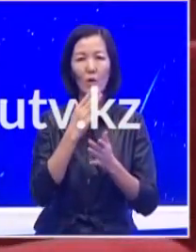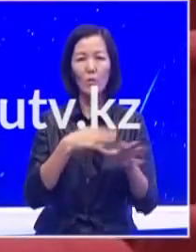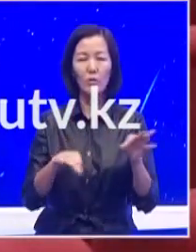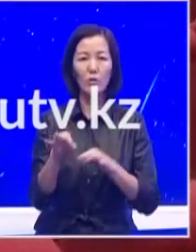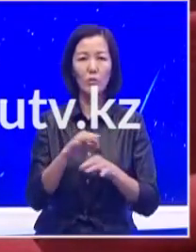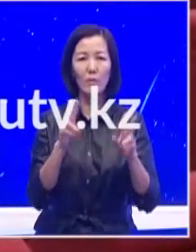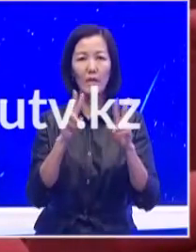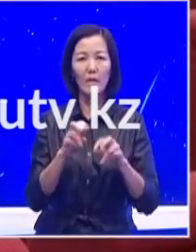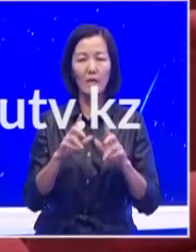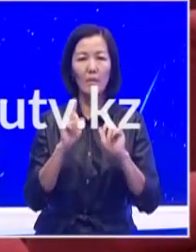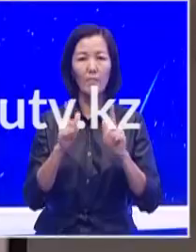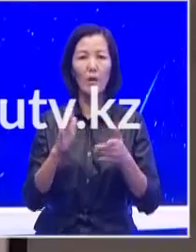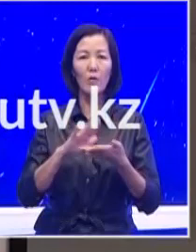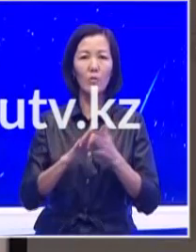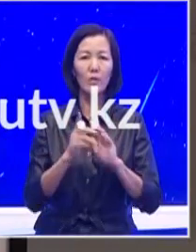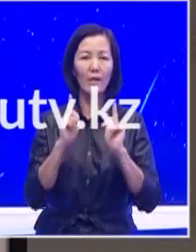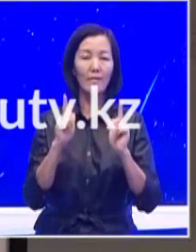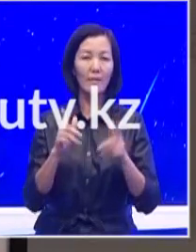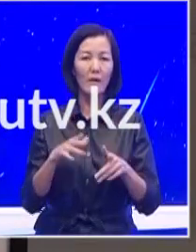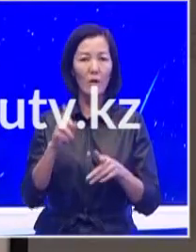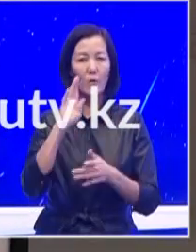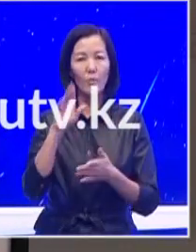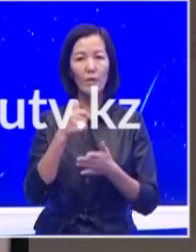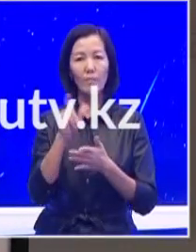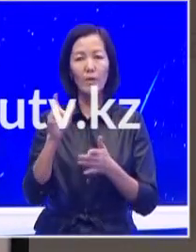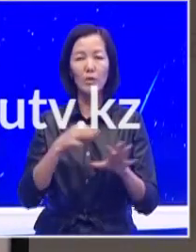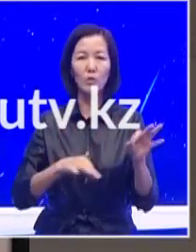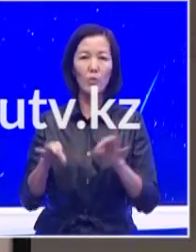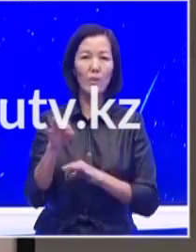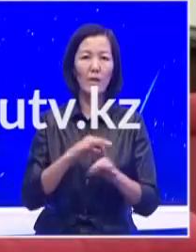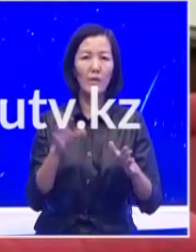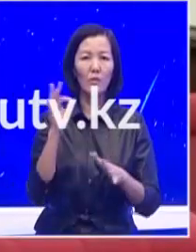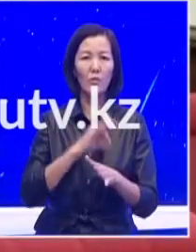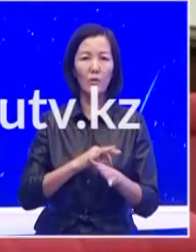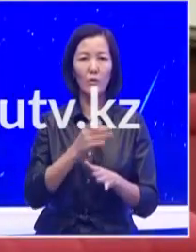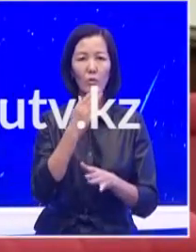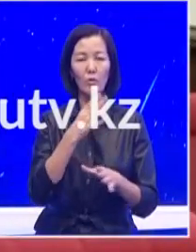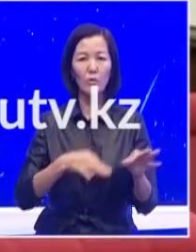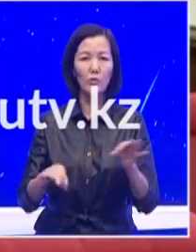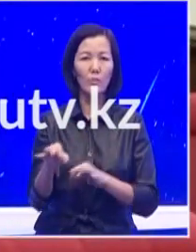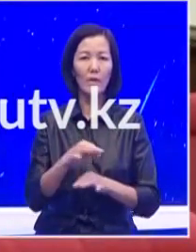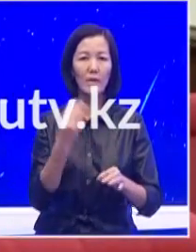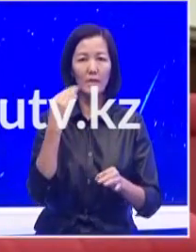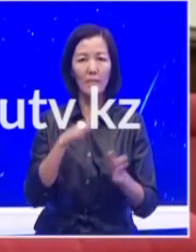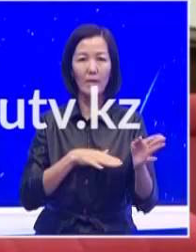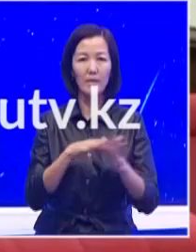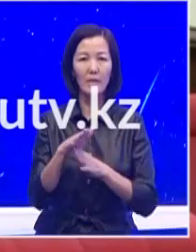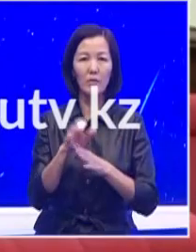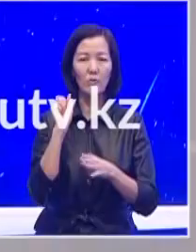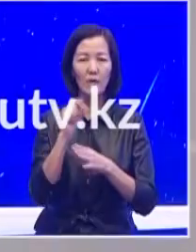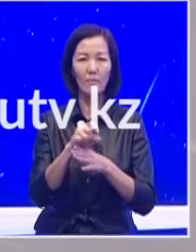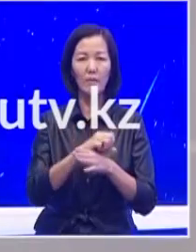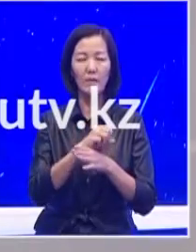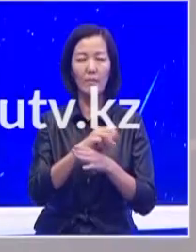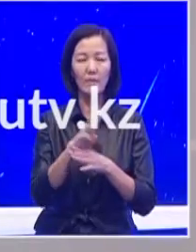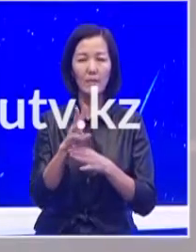ұлттық жобалар қаралып, мақұлданды. Үкімет басшысы жобалық тәсілдерді қолдана отырып, ұлттық жобаларды сапалы іске асыруды қамтамасыз